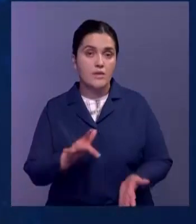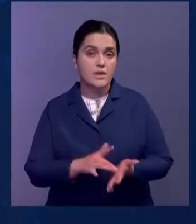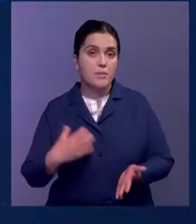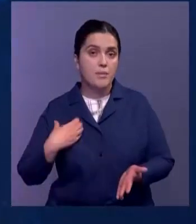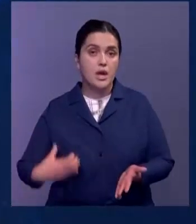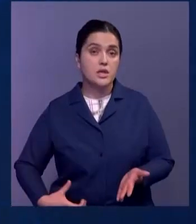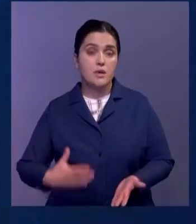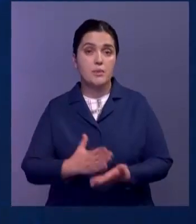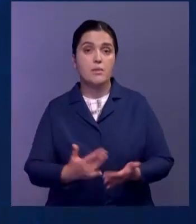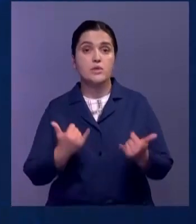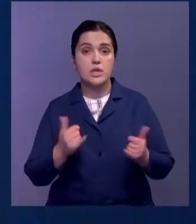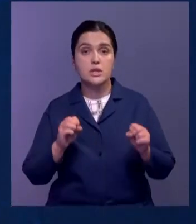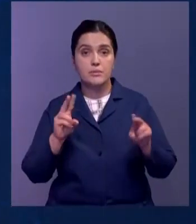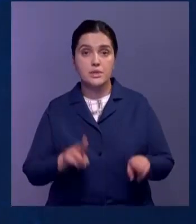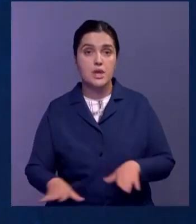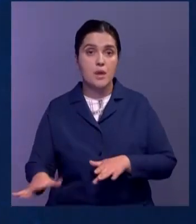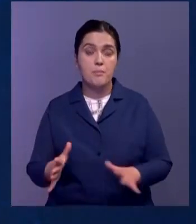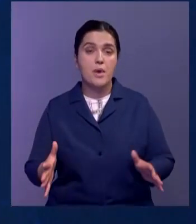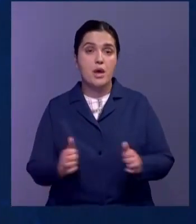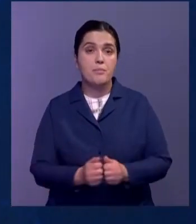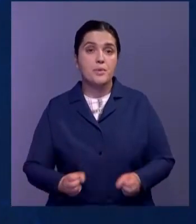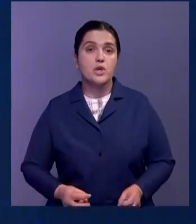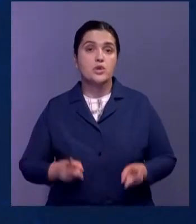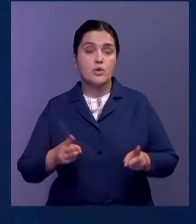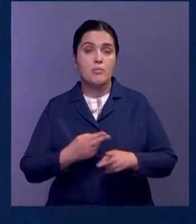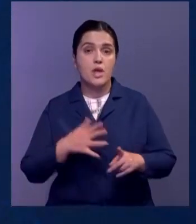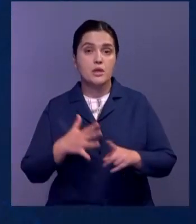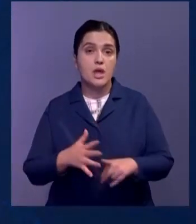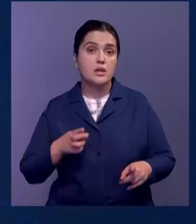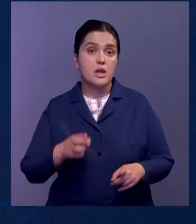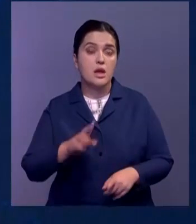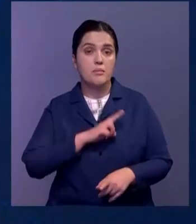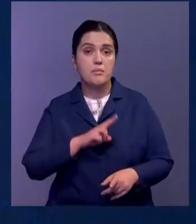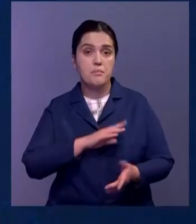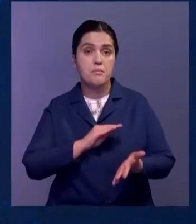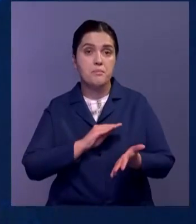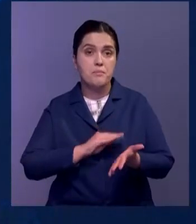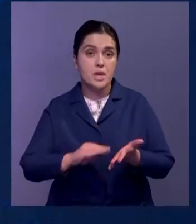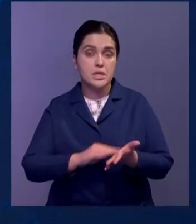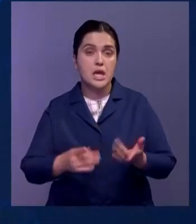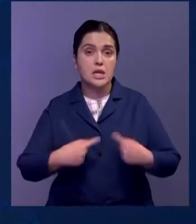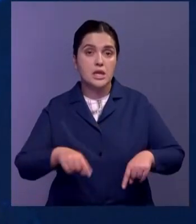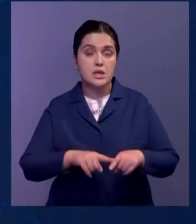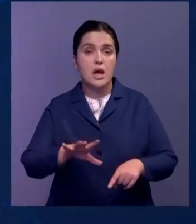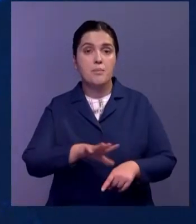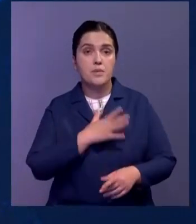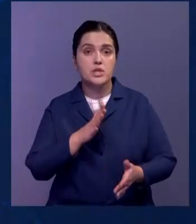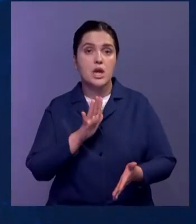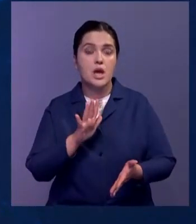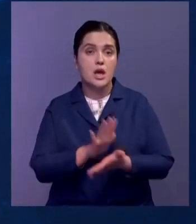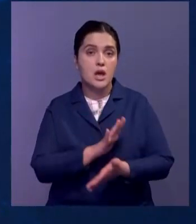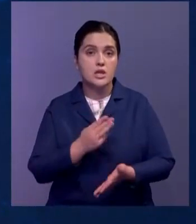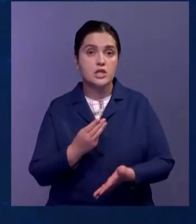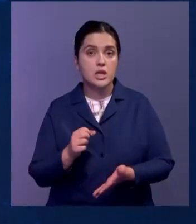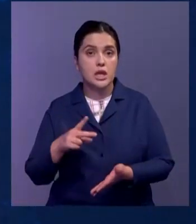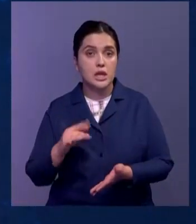В центре Парижа прямо сейчас проходит спецоперация по поимке преступников, напавших с ножом на сотрудников пресс-агентства в здании бывшей редакции журнала «Шарли